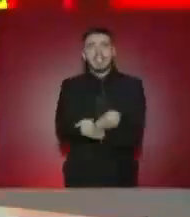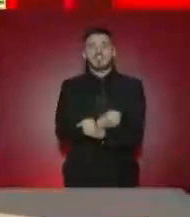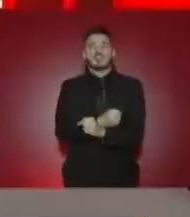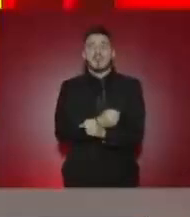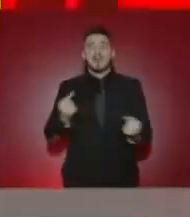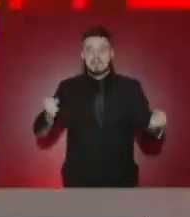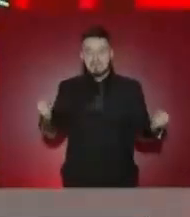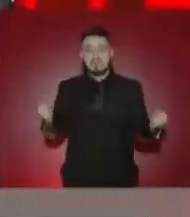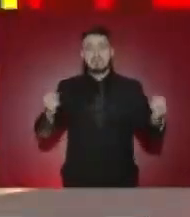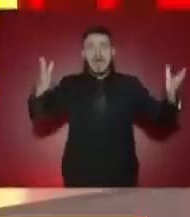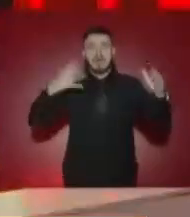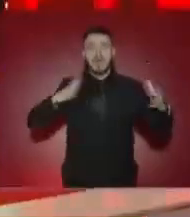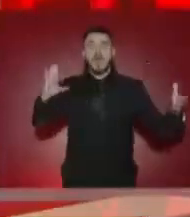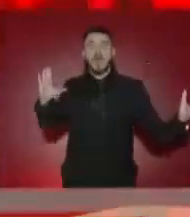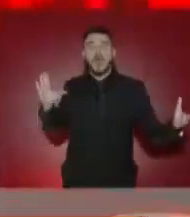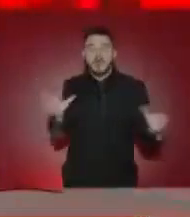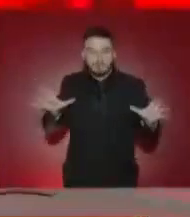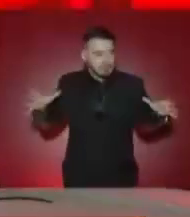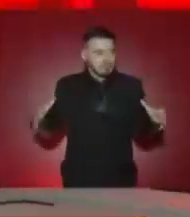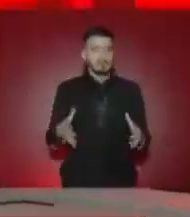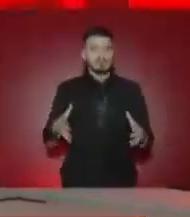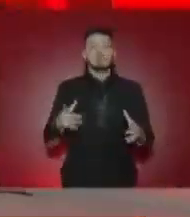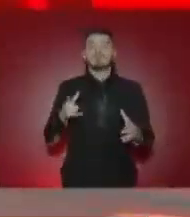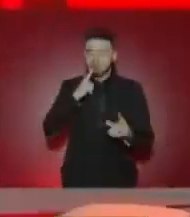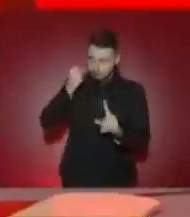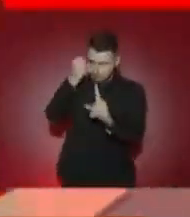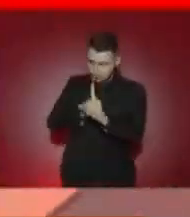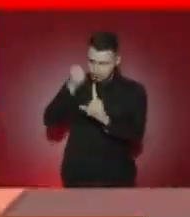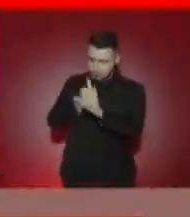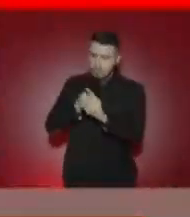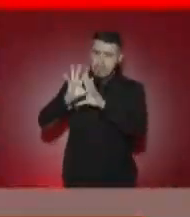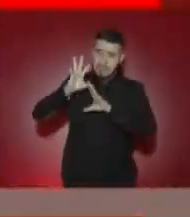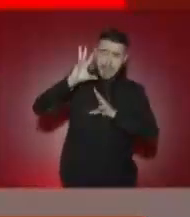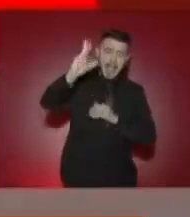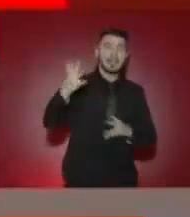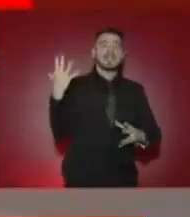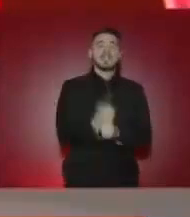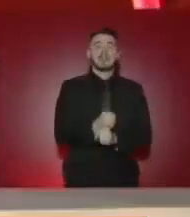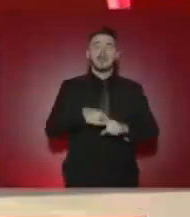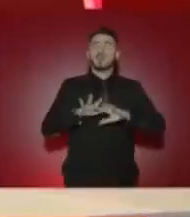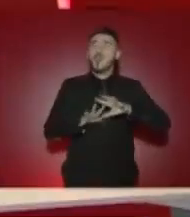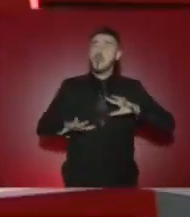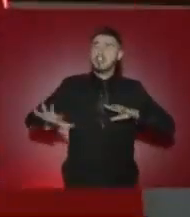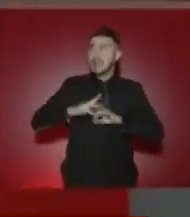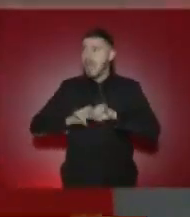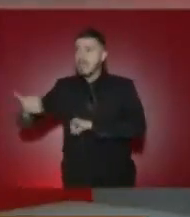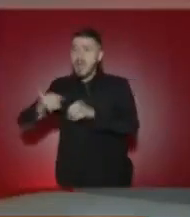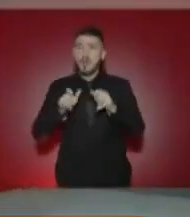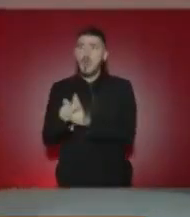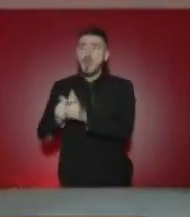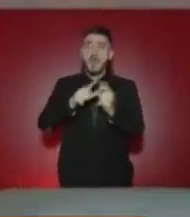Αυτό είναι και βαθιά προσβλητικό και ανιστόρητο που είπε για τη Νέα Δημοκρατία που κατέστησε τη δημοκρατία στη χώρα. Ουδέποτε δεν